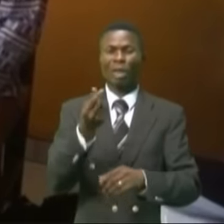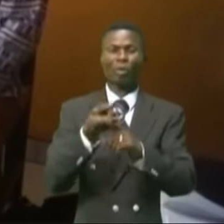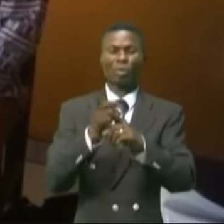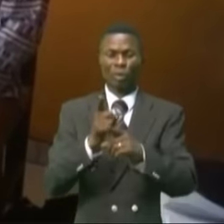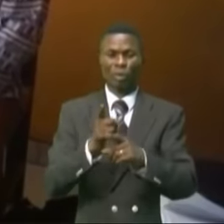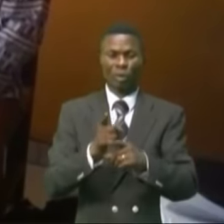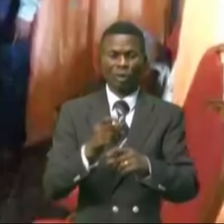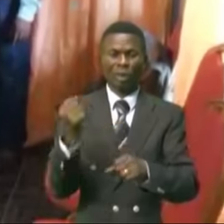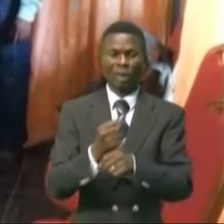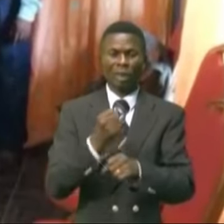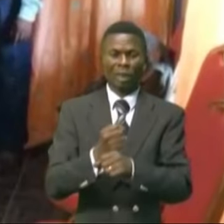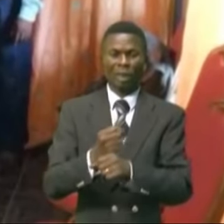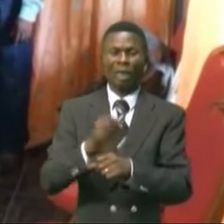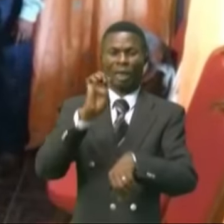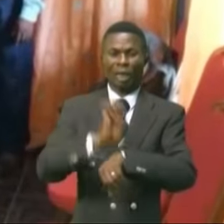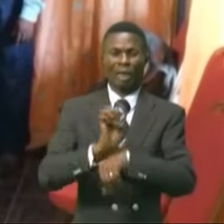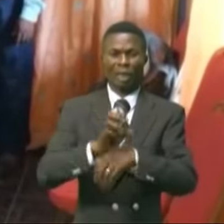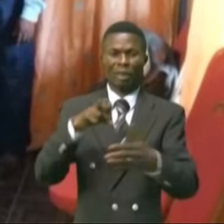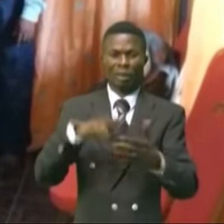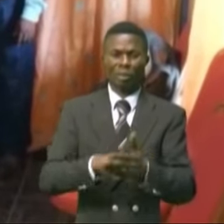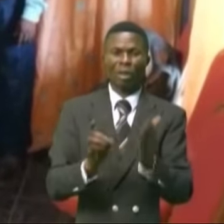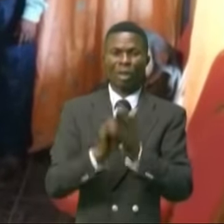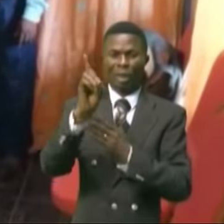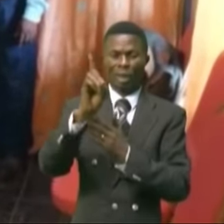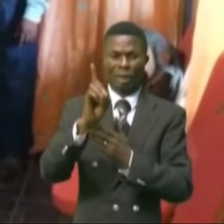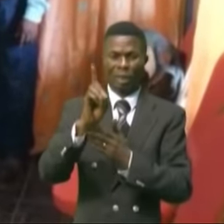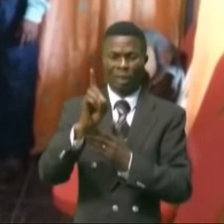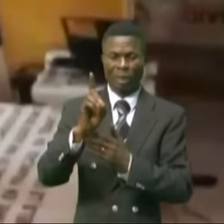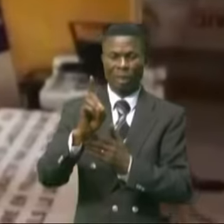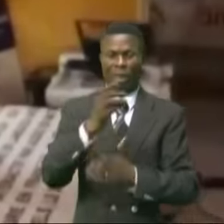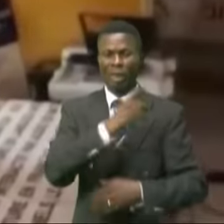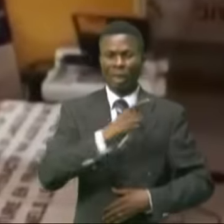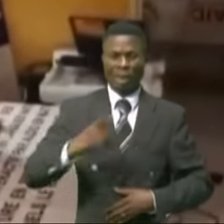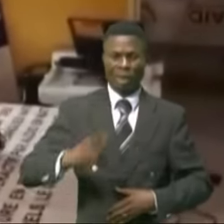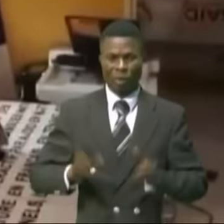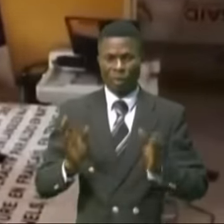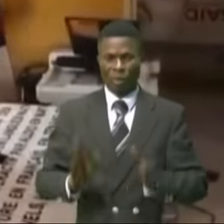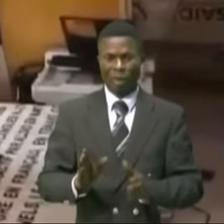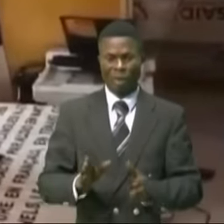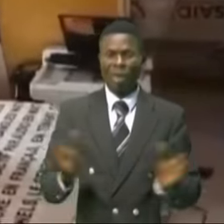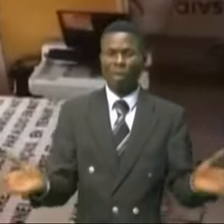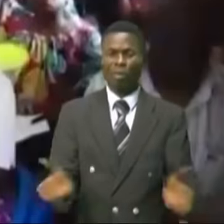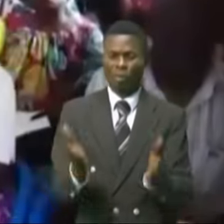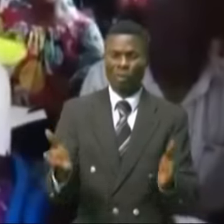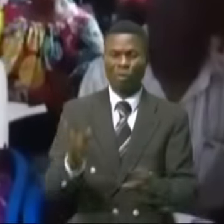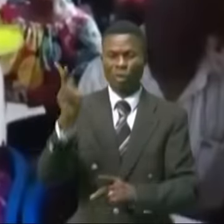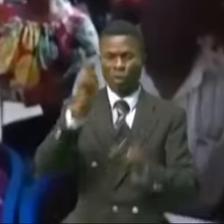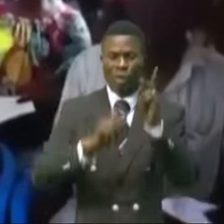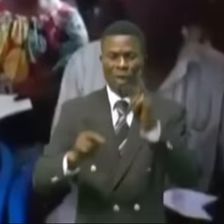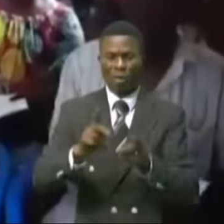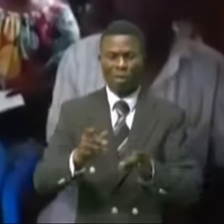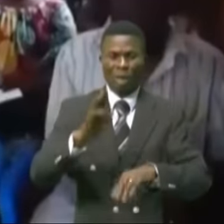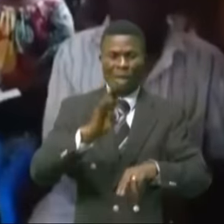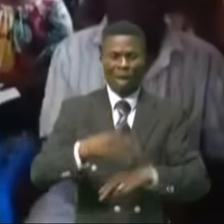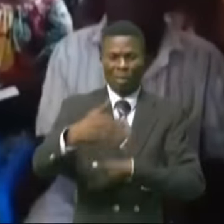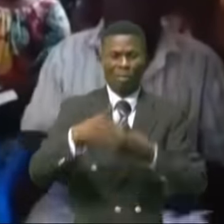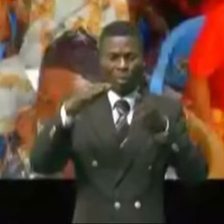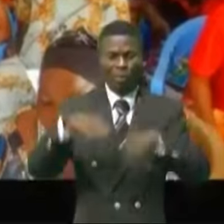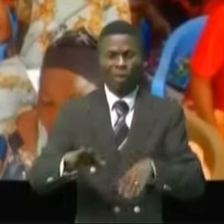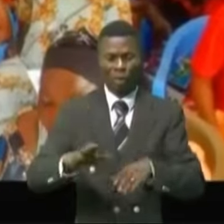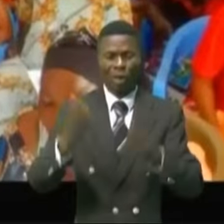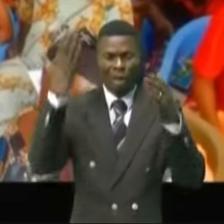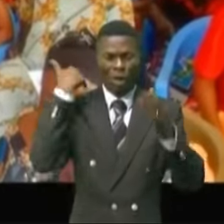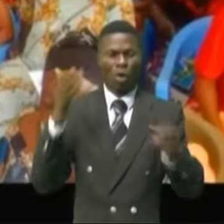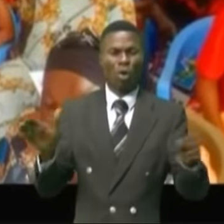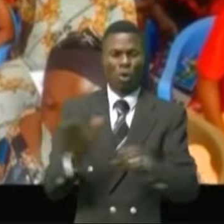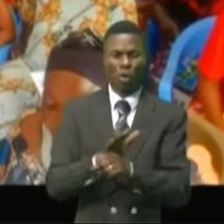le service protestant du développement et de la diaconie Seprodia pour réconforter les populations riveraines victimes des